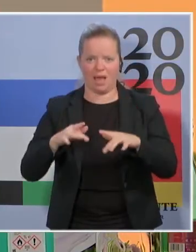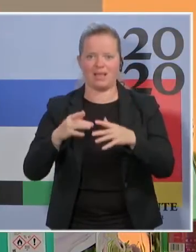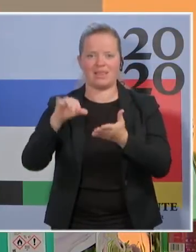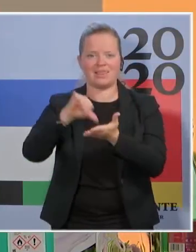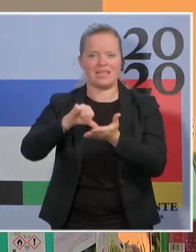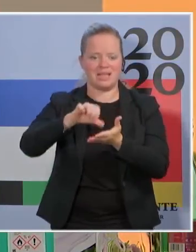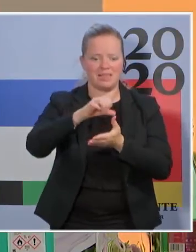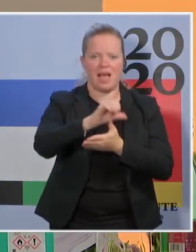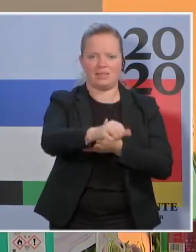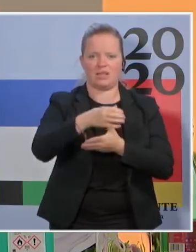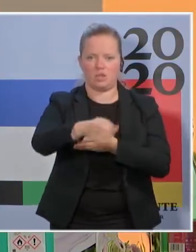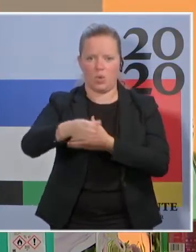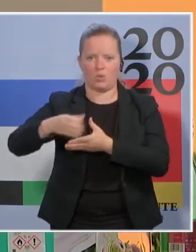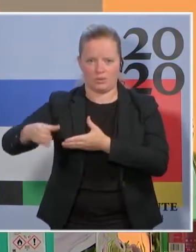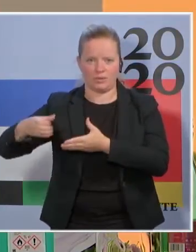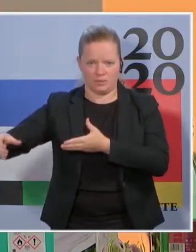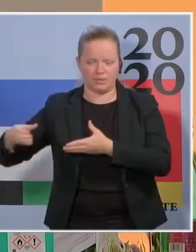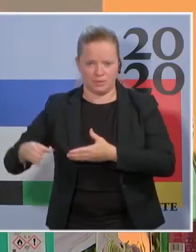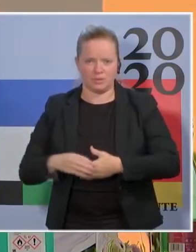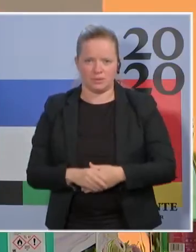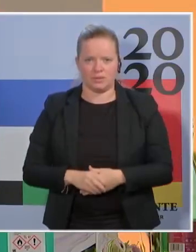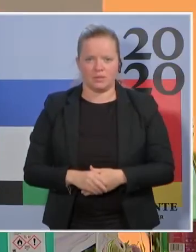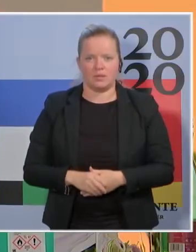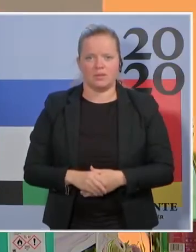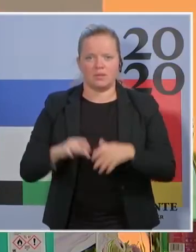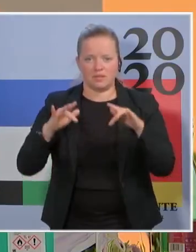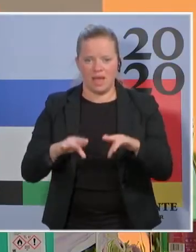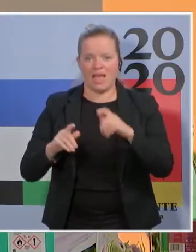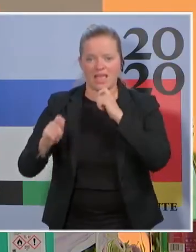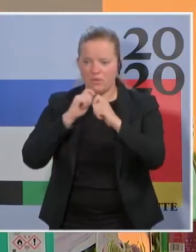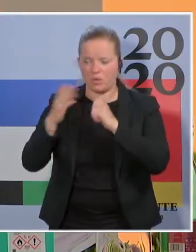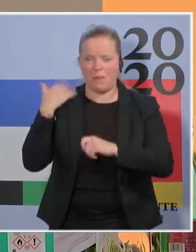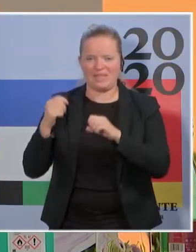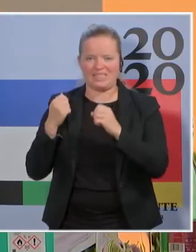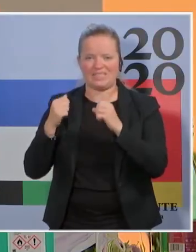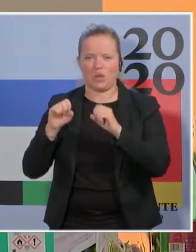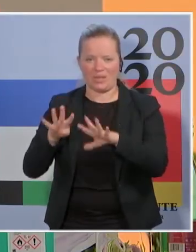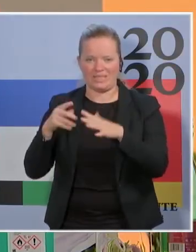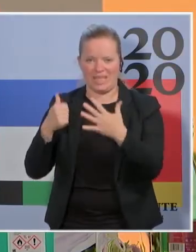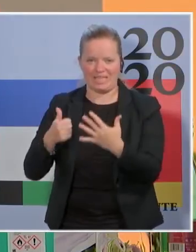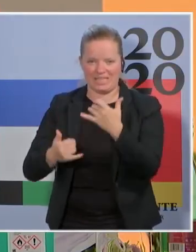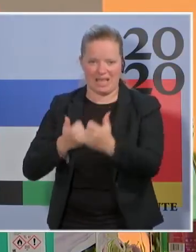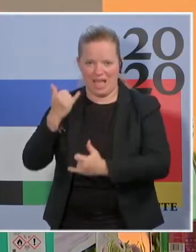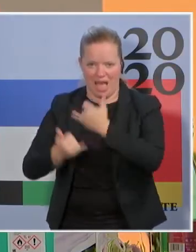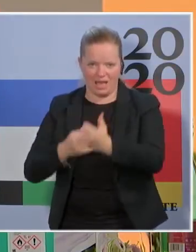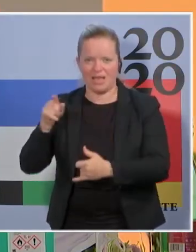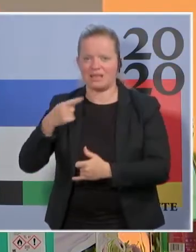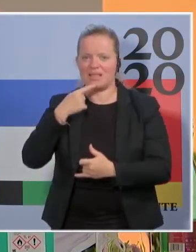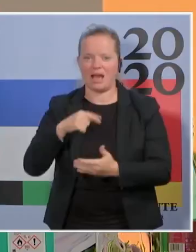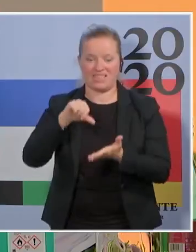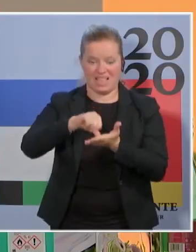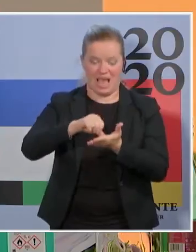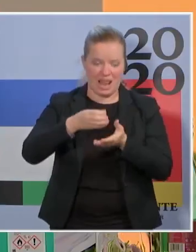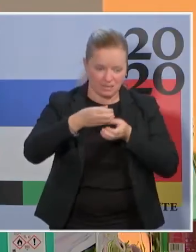Dezentralisation. Und wie es in seinem Interview in den 60er Jahren so treffend bemerkt hatte, einer Dezentralisation,